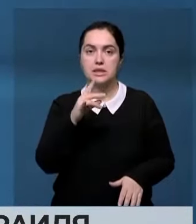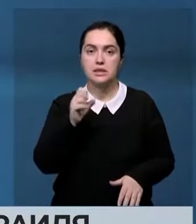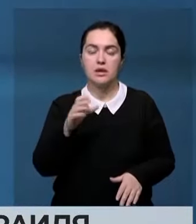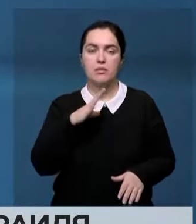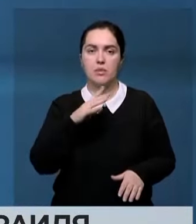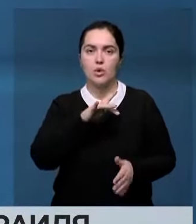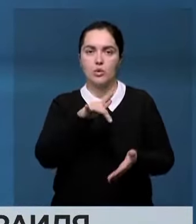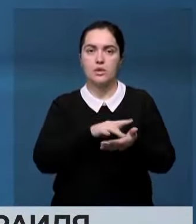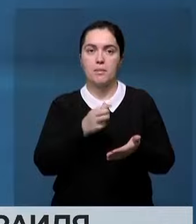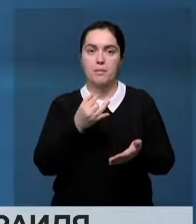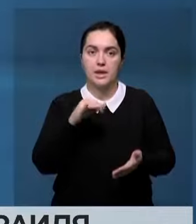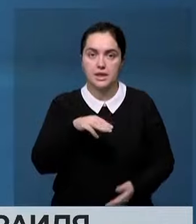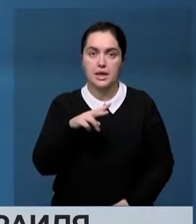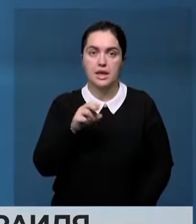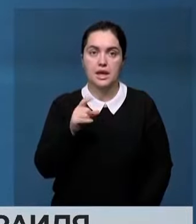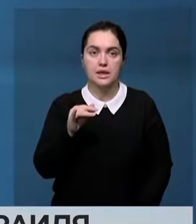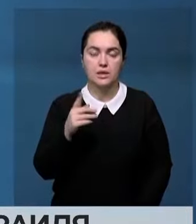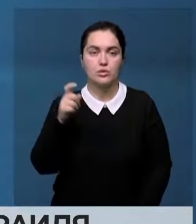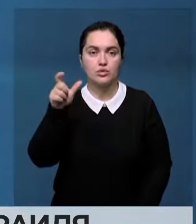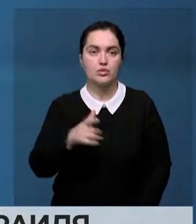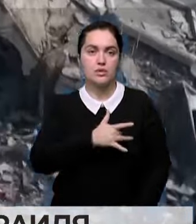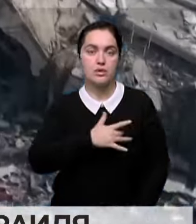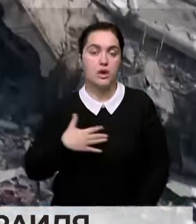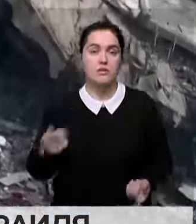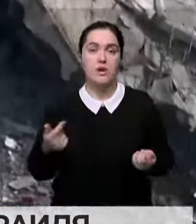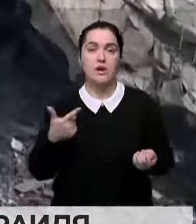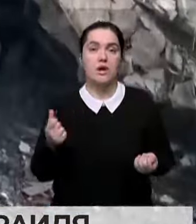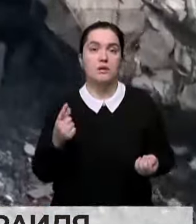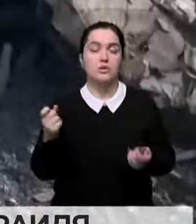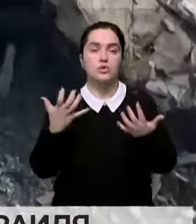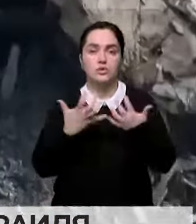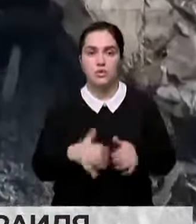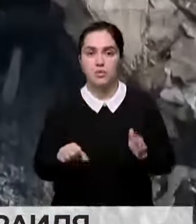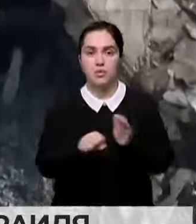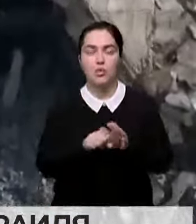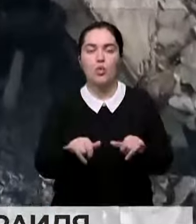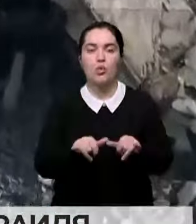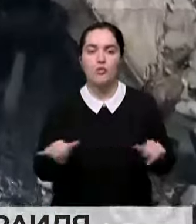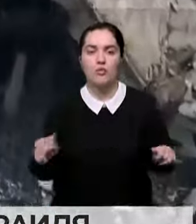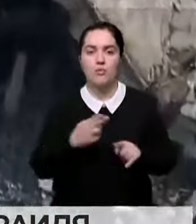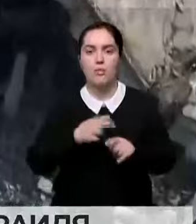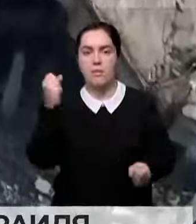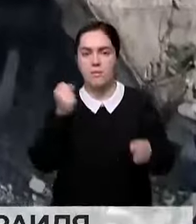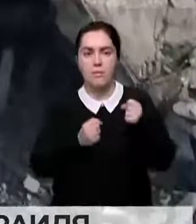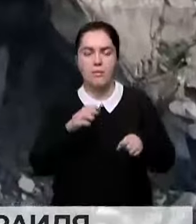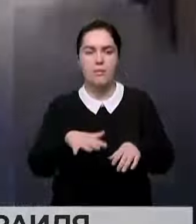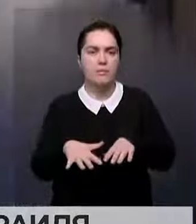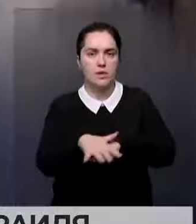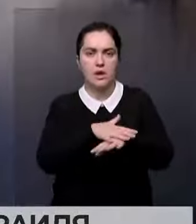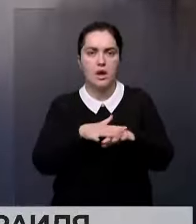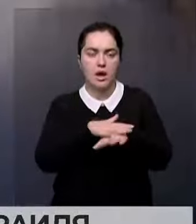город Бейт-Лахия. 100 человек ранены. Власти Газа ожидают, что число погибших может увеличиться. Бомбардировка пришлась